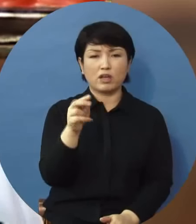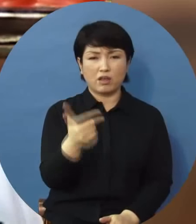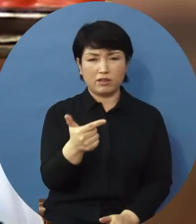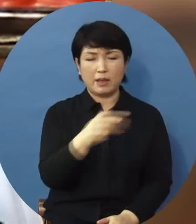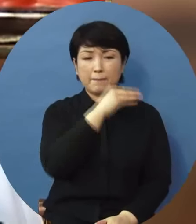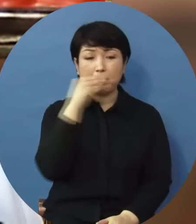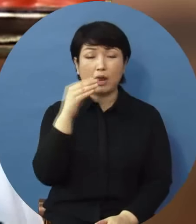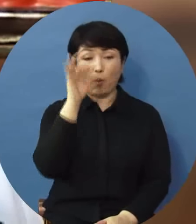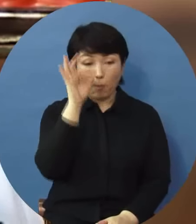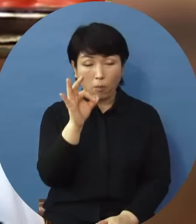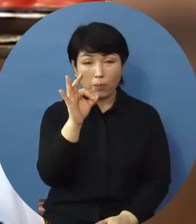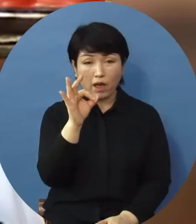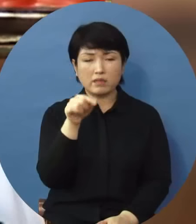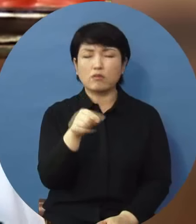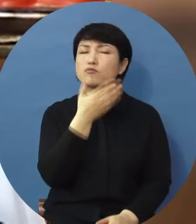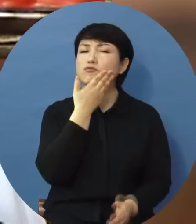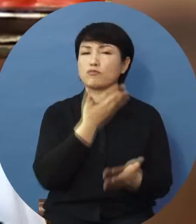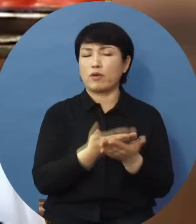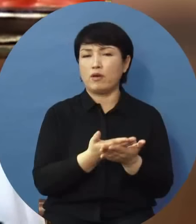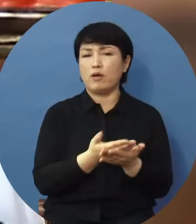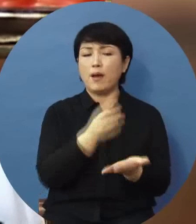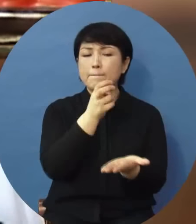매우 중요하다.